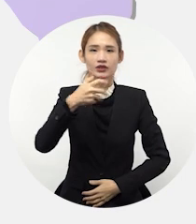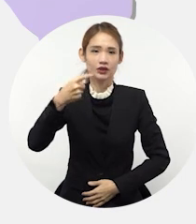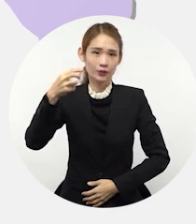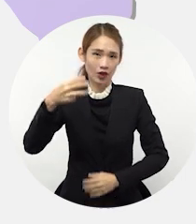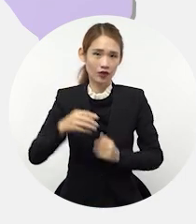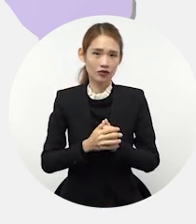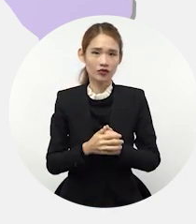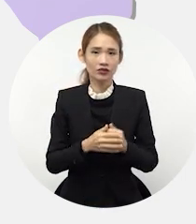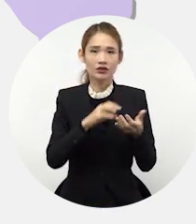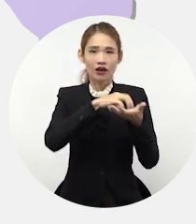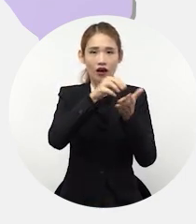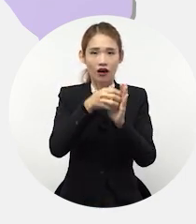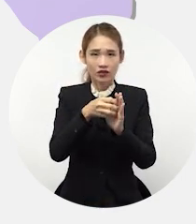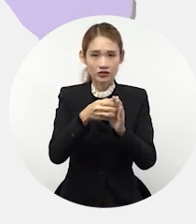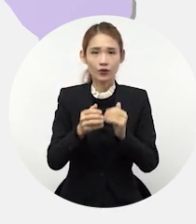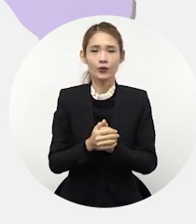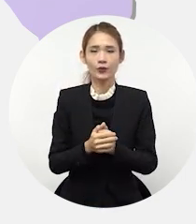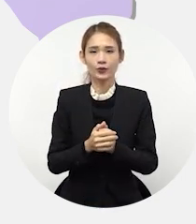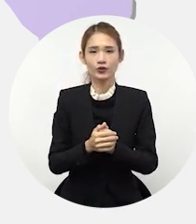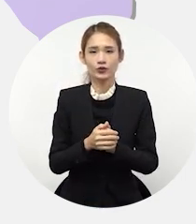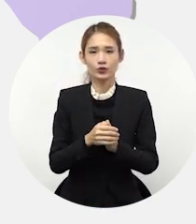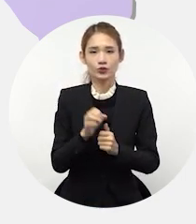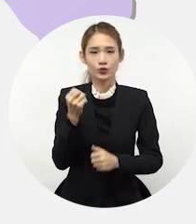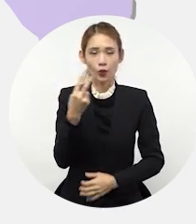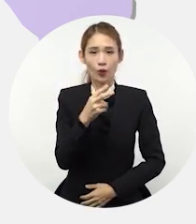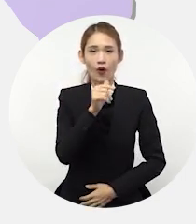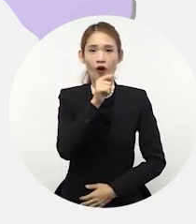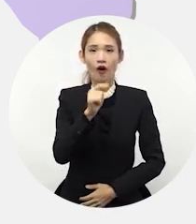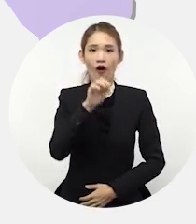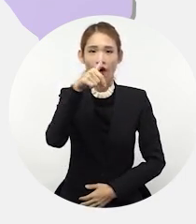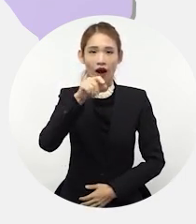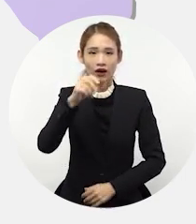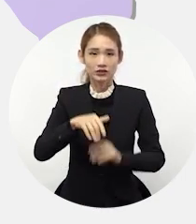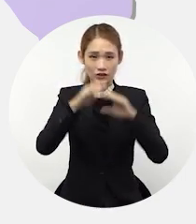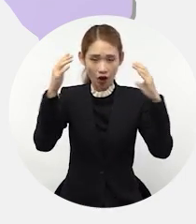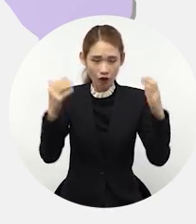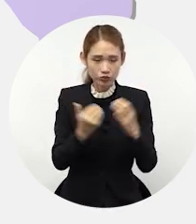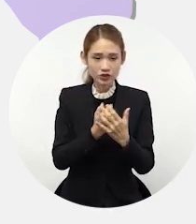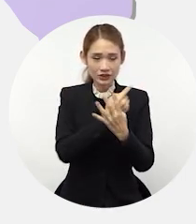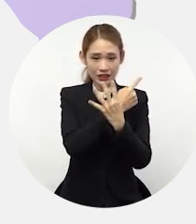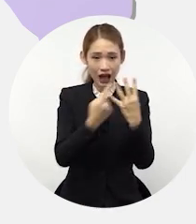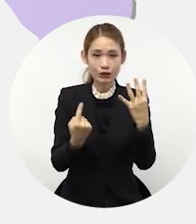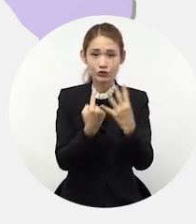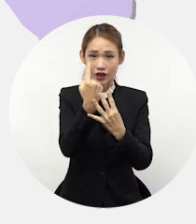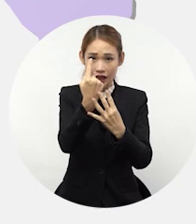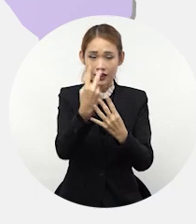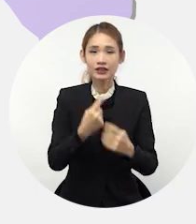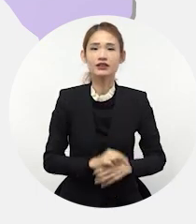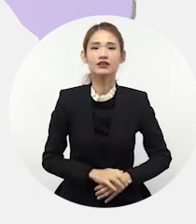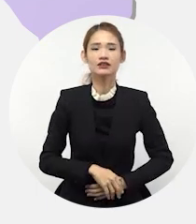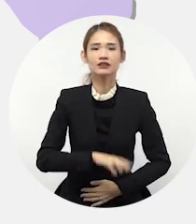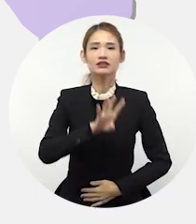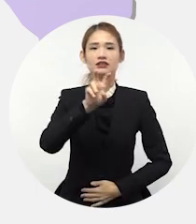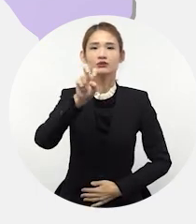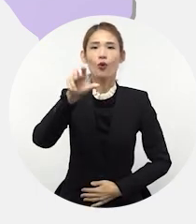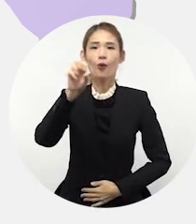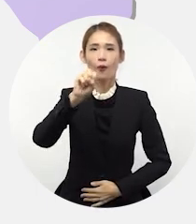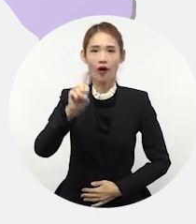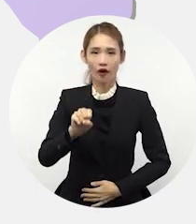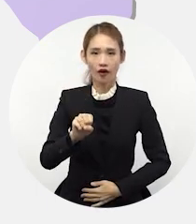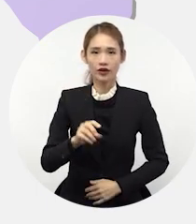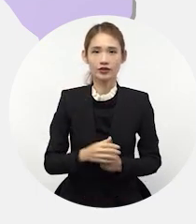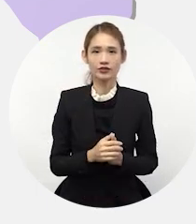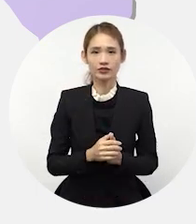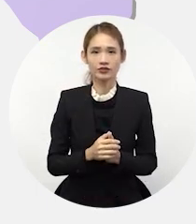거의 제가 예상한 수치네요. 이렇게 되는 거죠. 네네. 그리고 헝가리는 심지어 전 국민의 4분의 1, 25%를